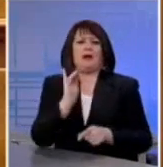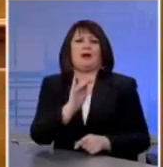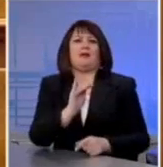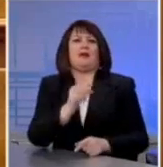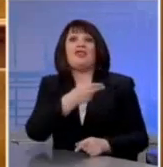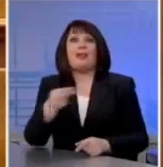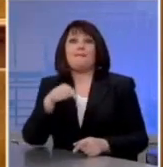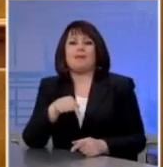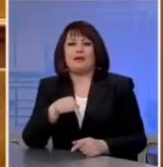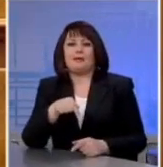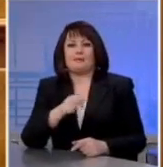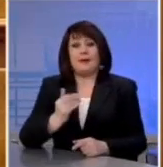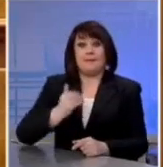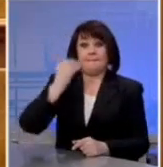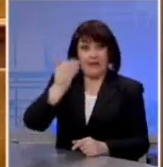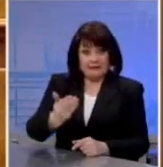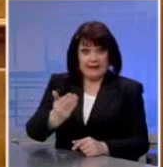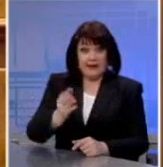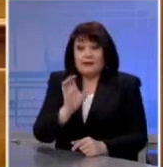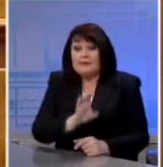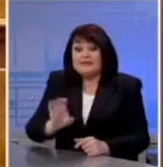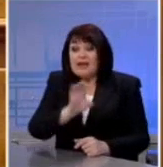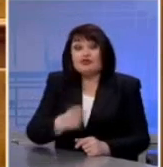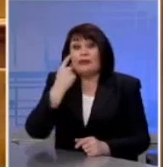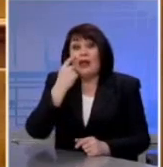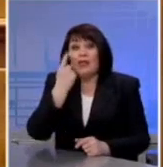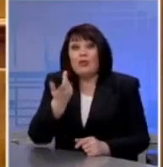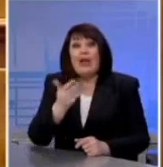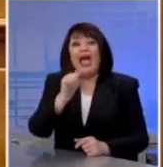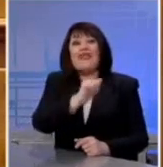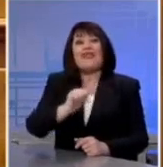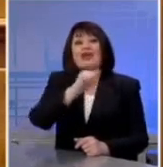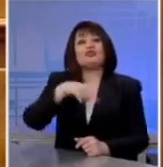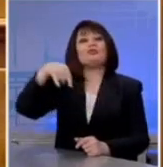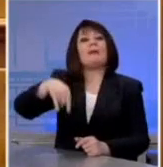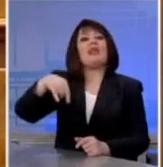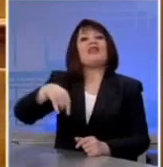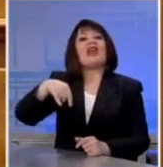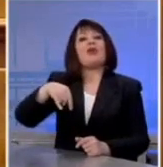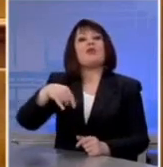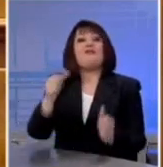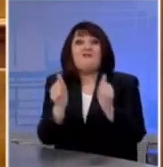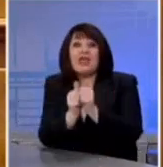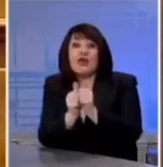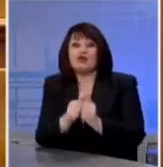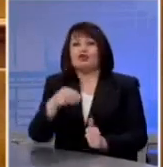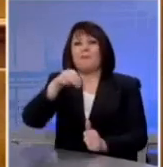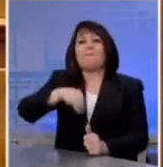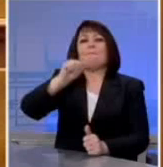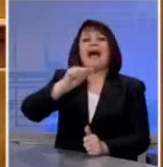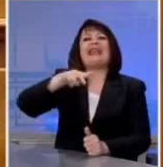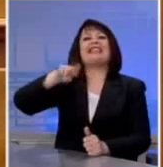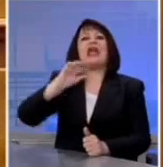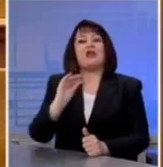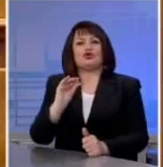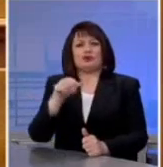όμως, αντί να ψάχνουμε και να βρούμε τον Αντρίκο Παπανδρέου που ήταν φίλος του Μαργέλου, σε ένα εστιατόριο